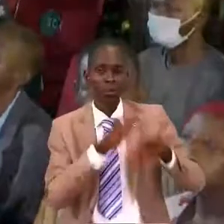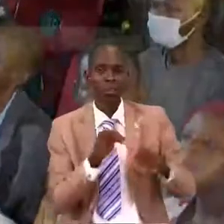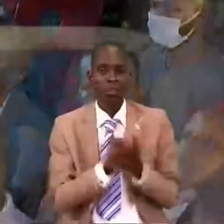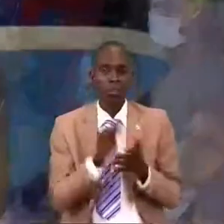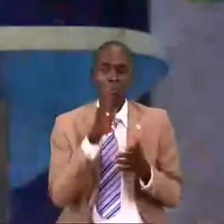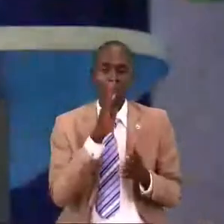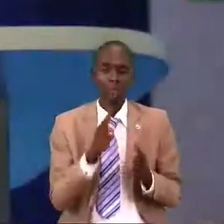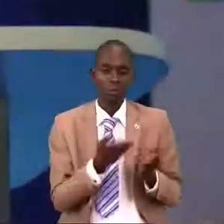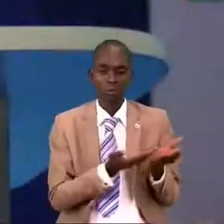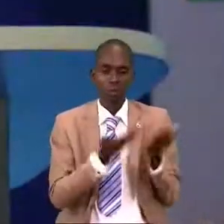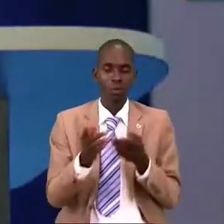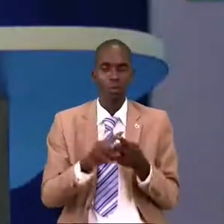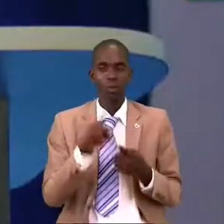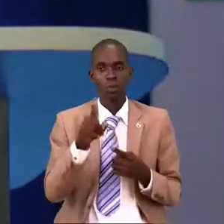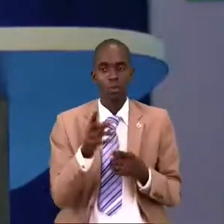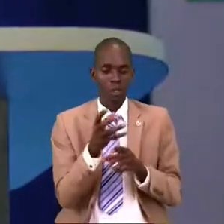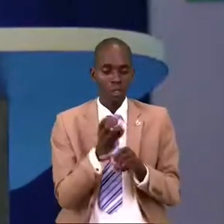Partout où vous êtes,